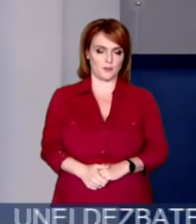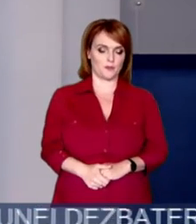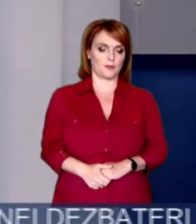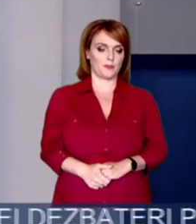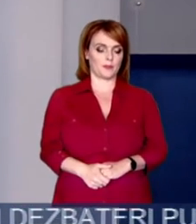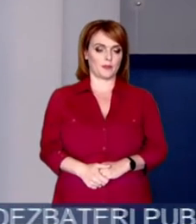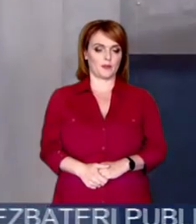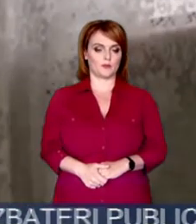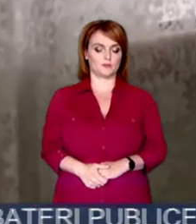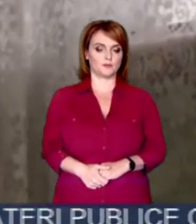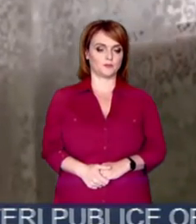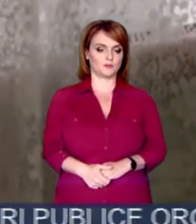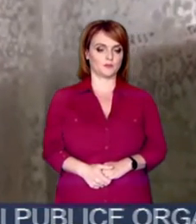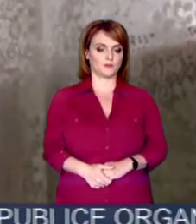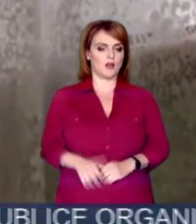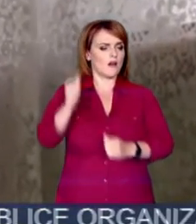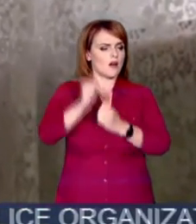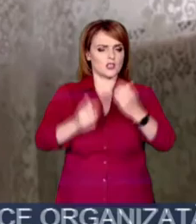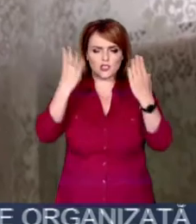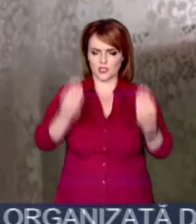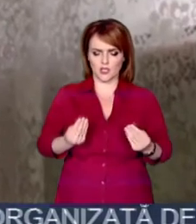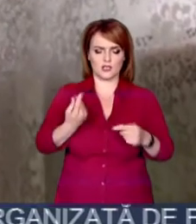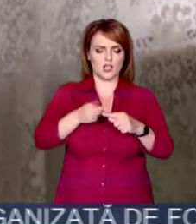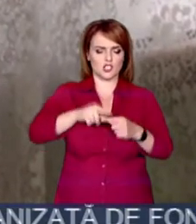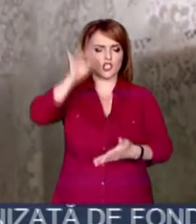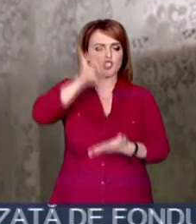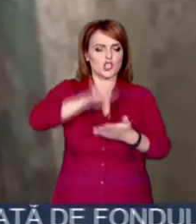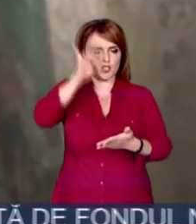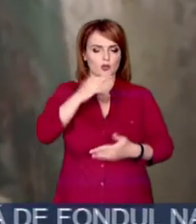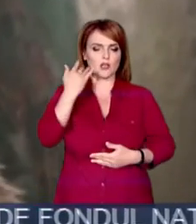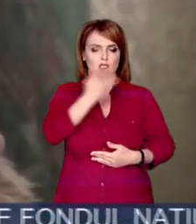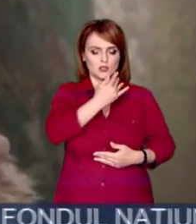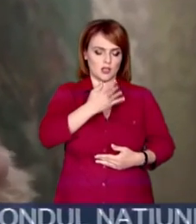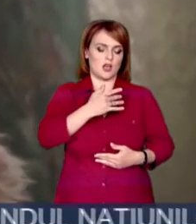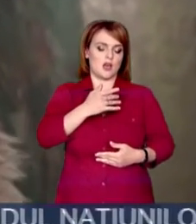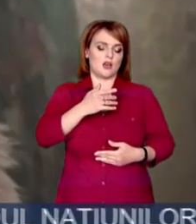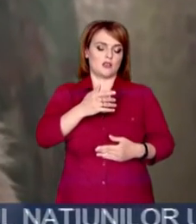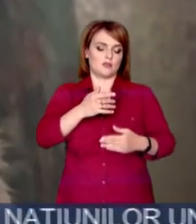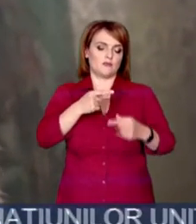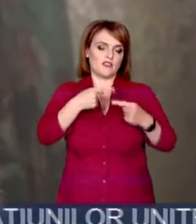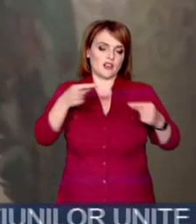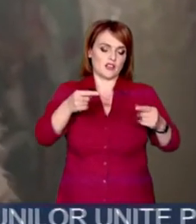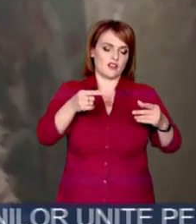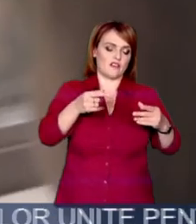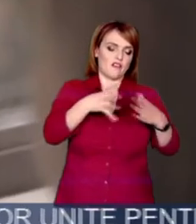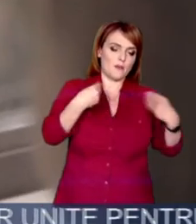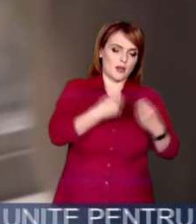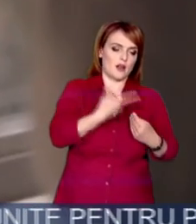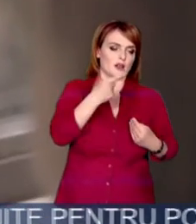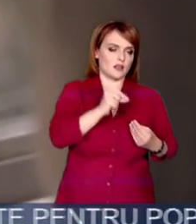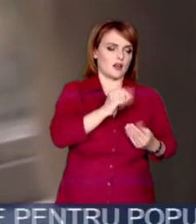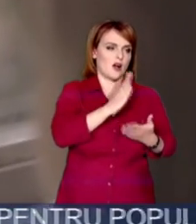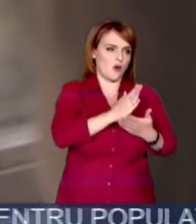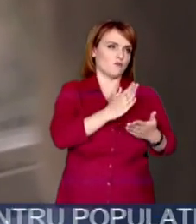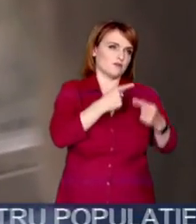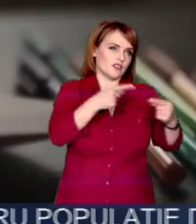cu soluții. Zilnic, la Centrul Național de Prevenire a Abuzului față de Copii ajung zeci de victime care au avut de suferit în urma